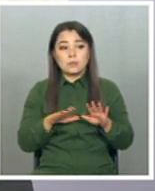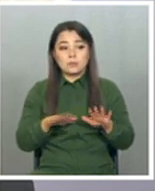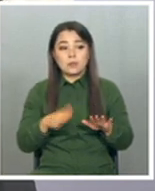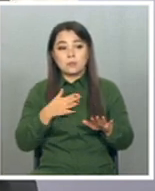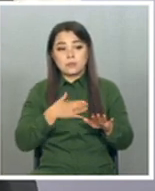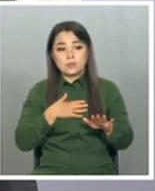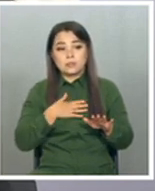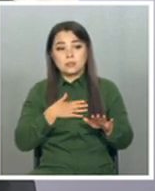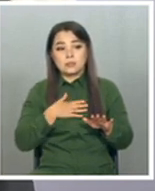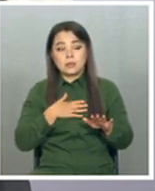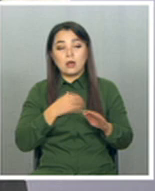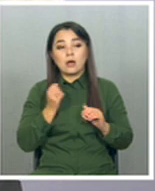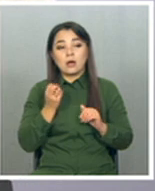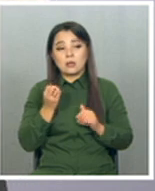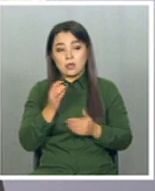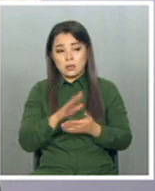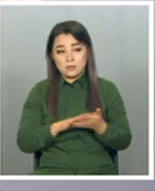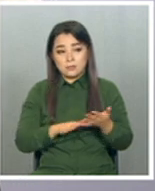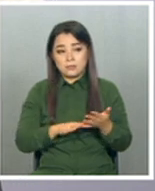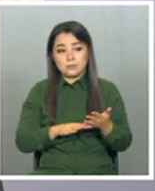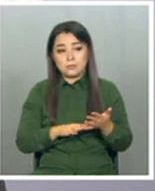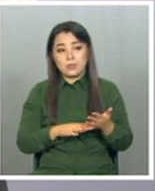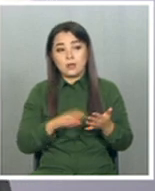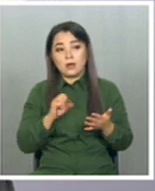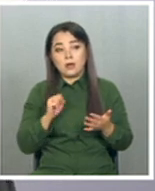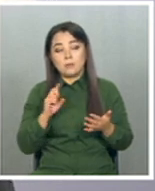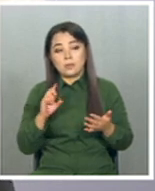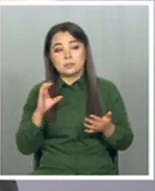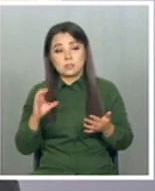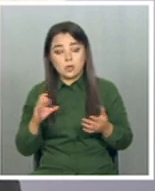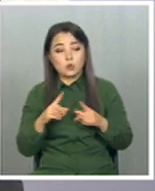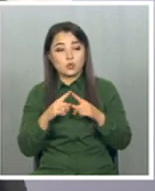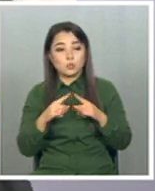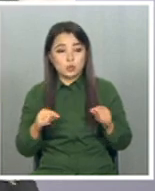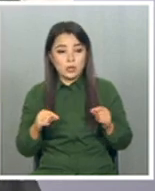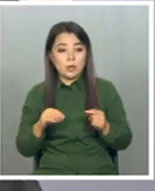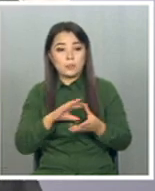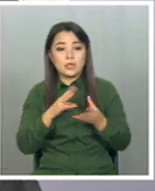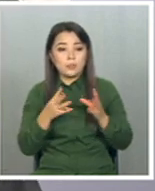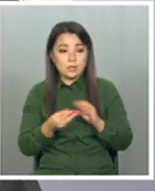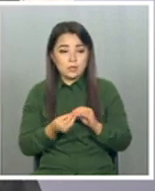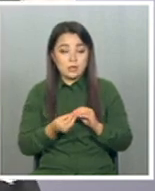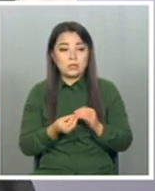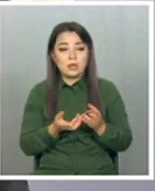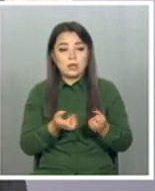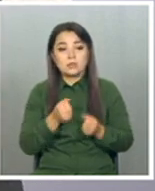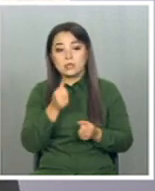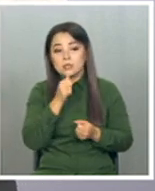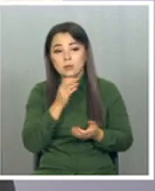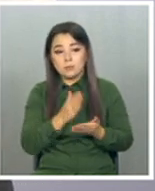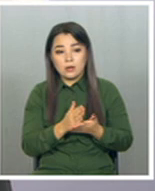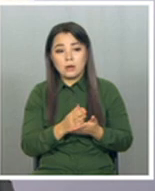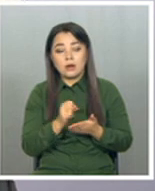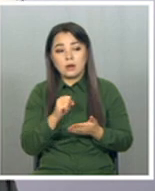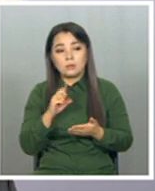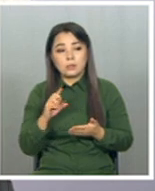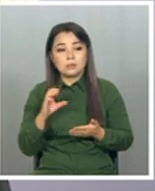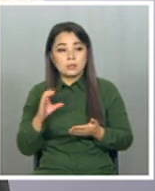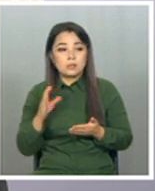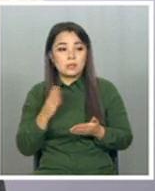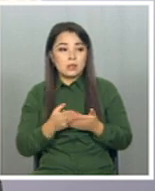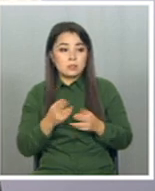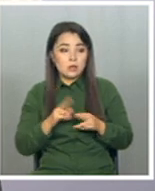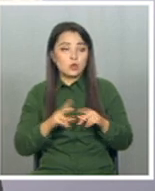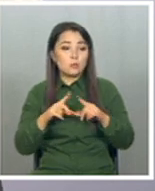біз әрі қарай мынау А-бысы үшбұрышының периметрін алайық. Бұл ABC үшбұрышының